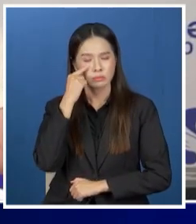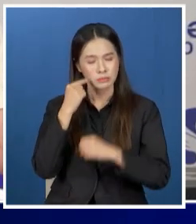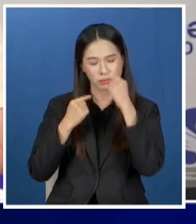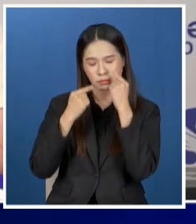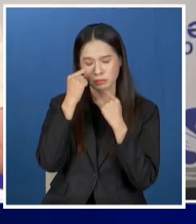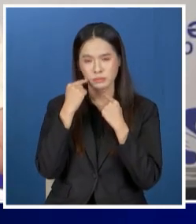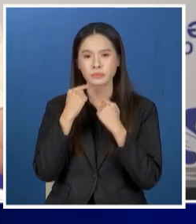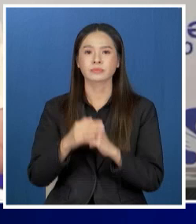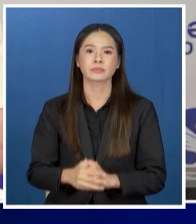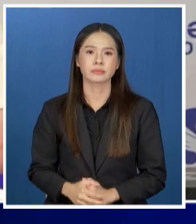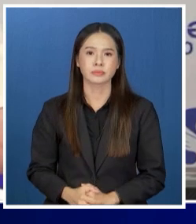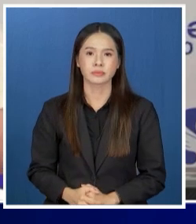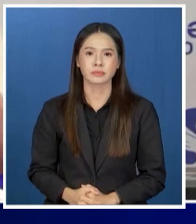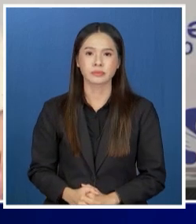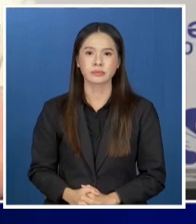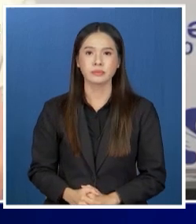ไห้ไป